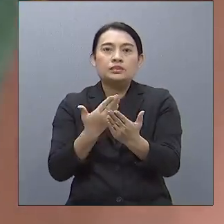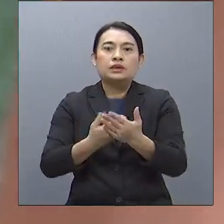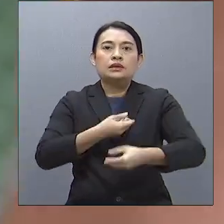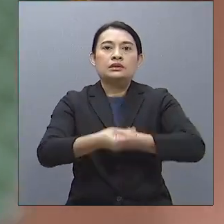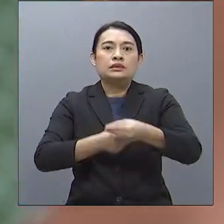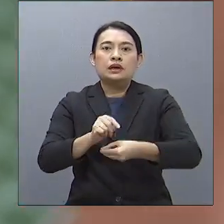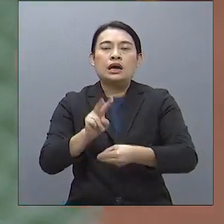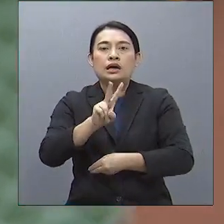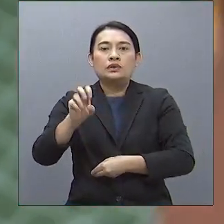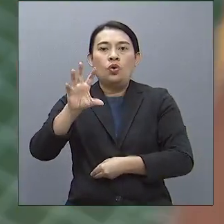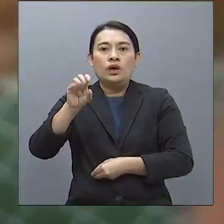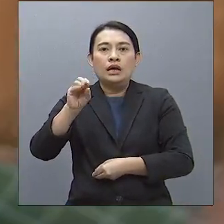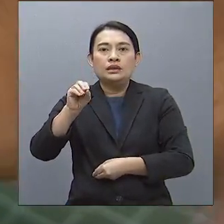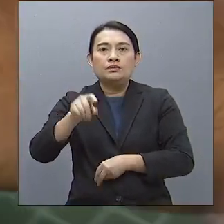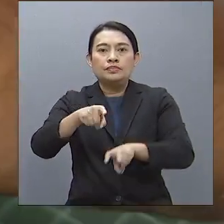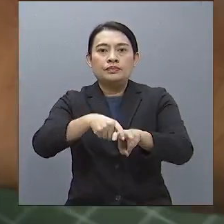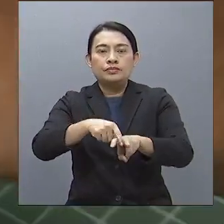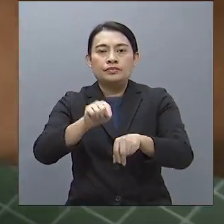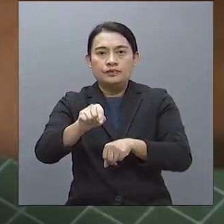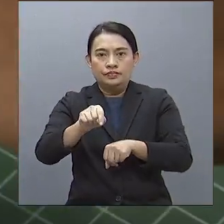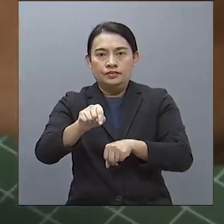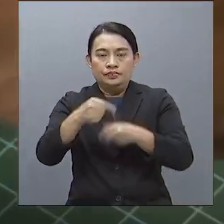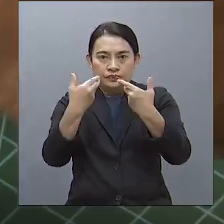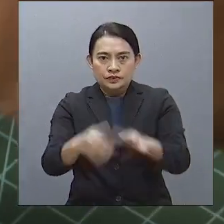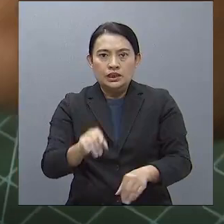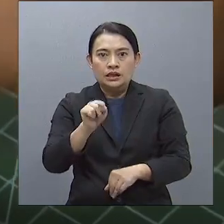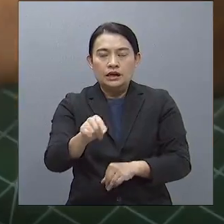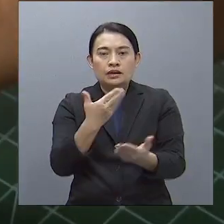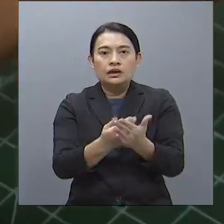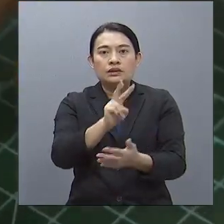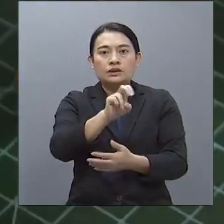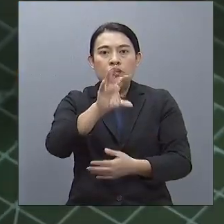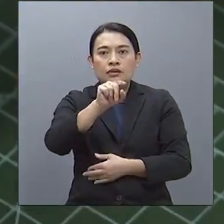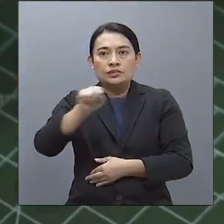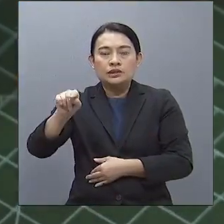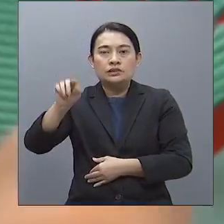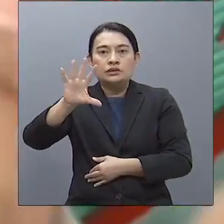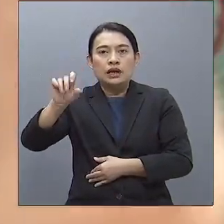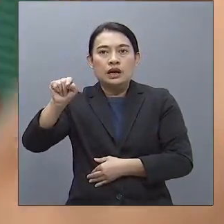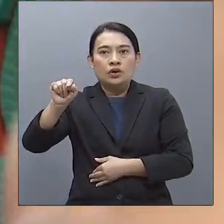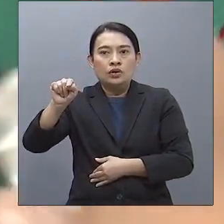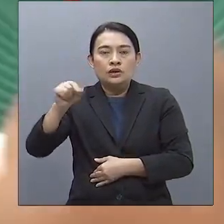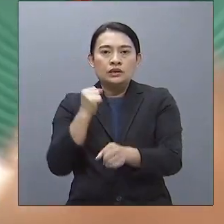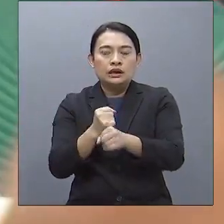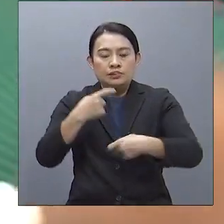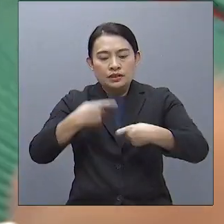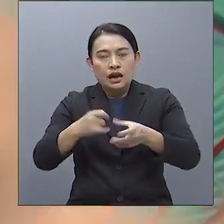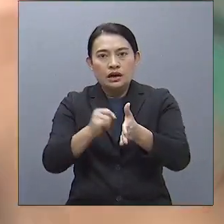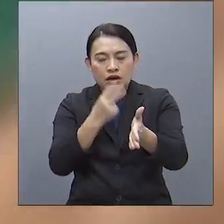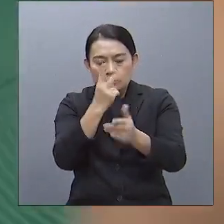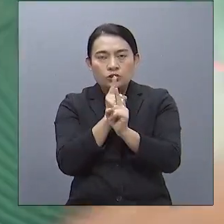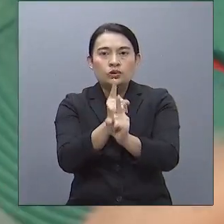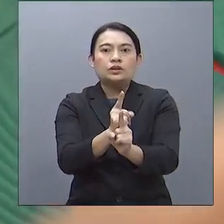อยู่ที่250บาทไปจนถึง500บาทขึ้นอยู่กับความละเอียดและความยากของงานครับซึ่งแต่ทำขายมาได้รับผลตอบรับจากลูกค้าอย่